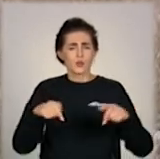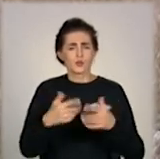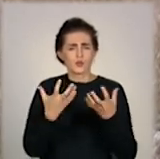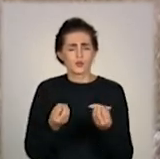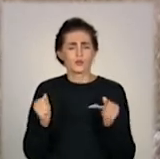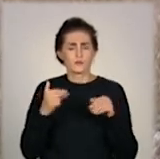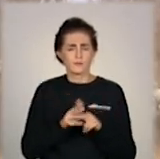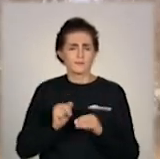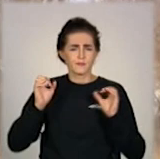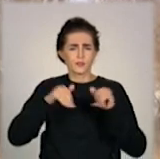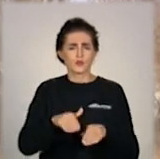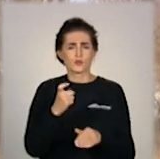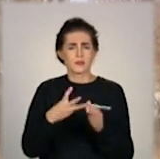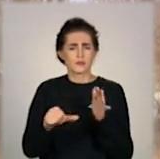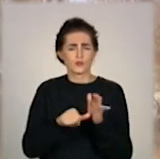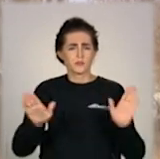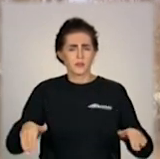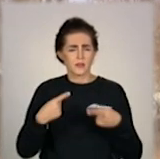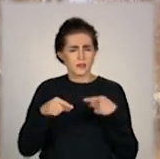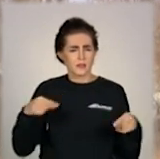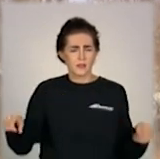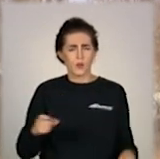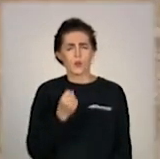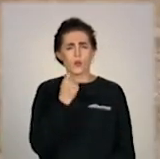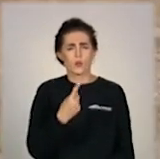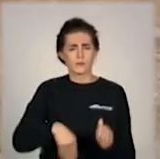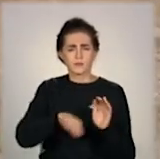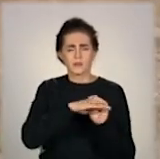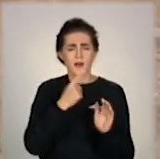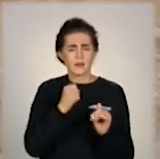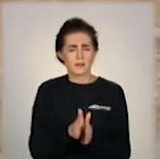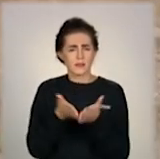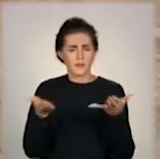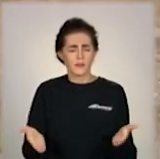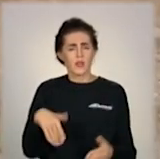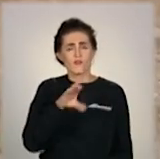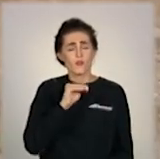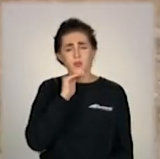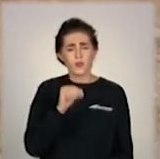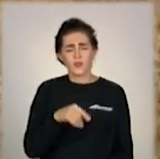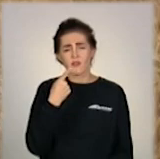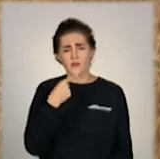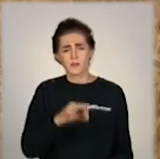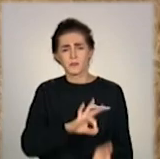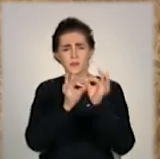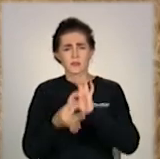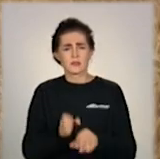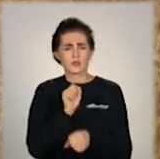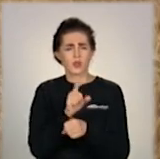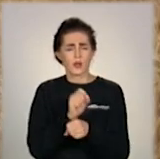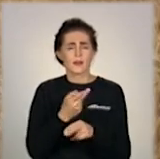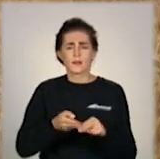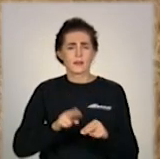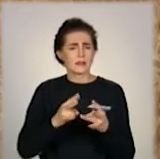понад 136 видів птахів, серед яких 11 червонокнижні. До того ж, фахівці пояснюють, заказник – це не